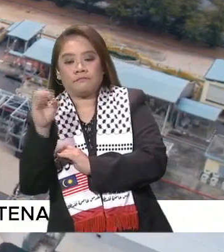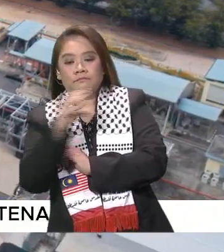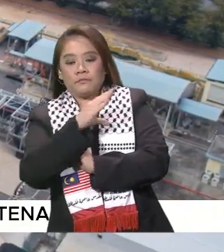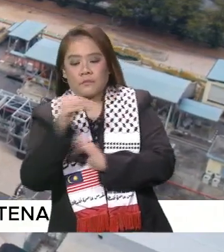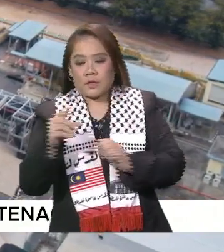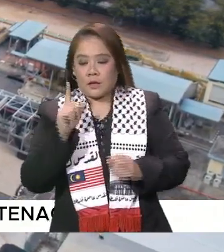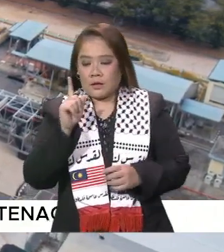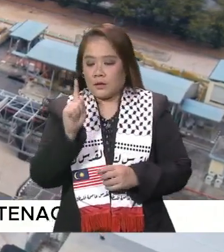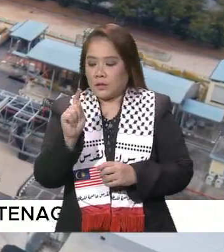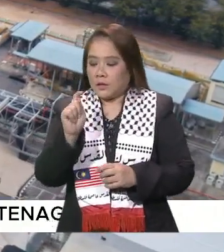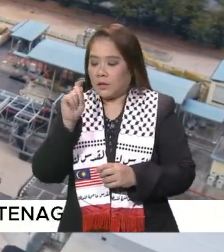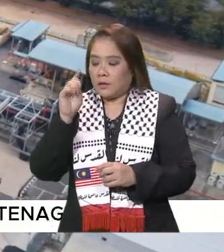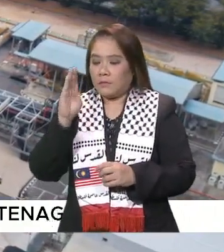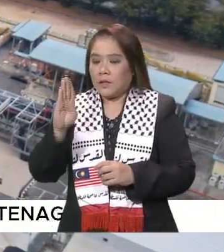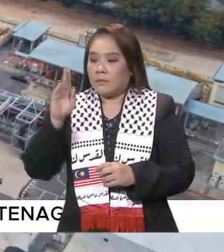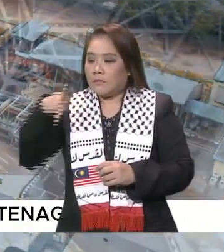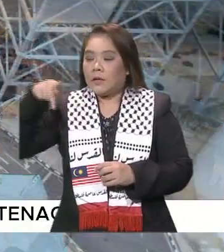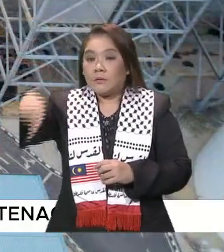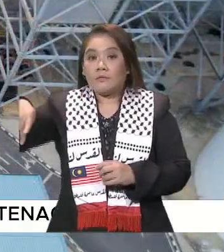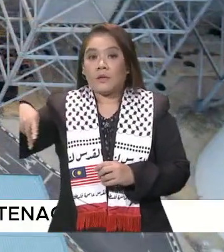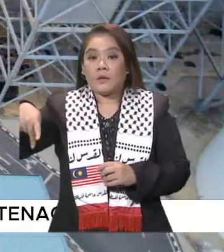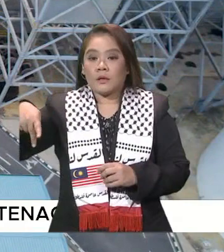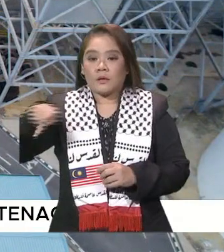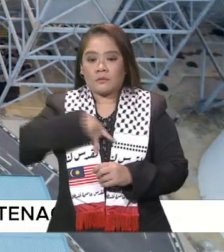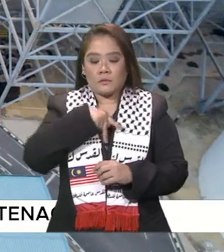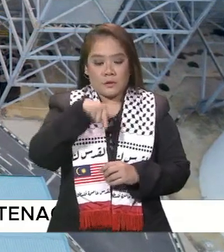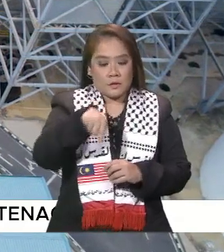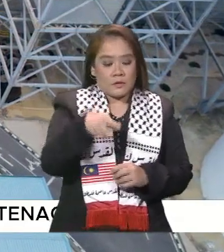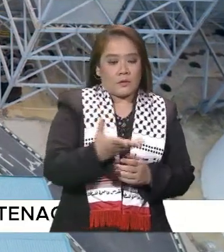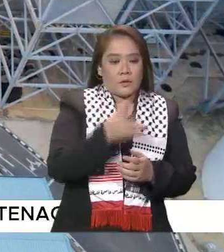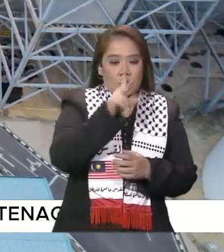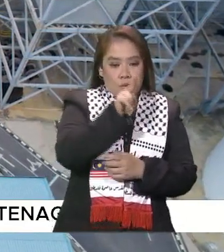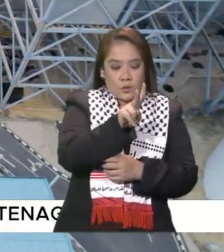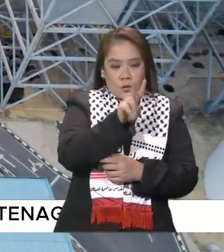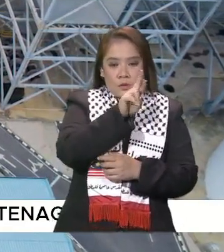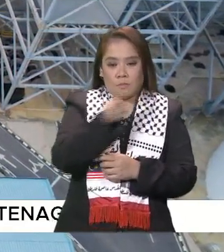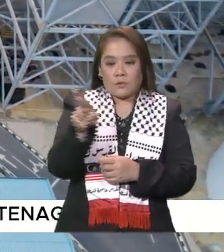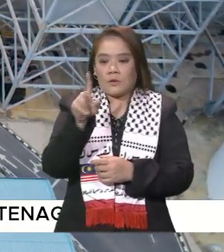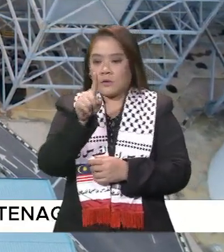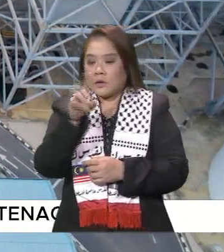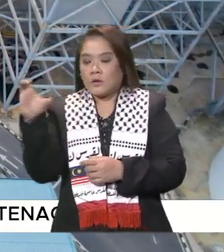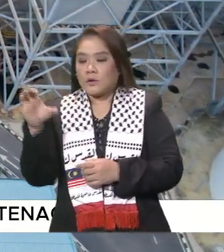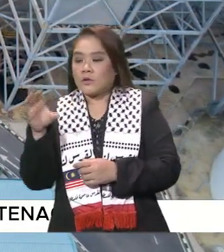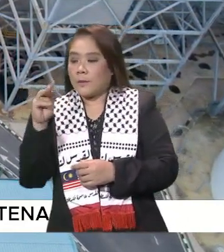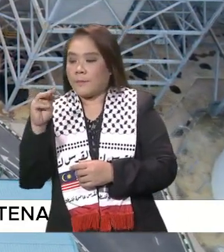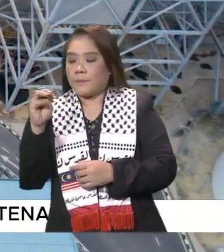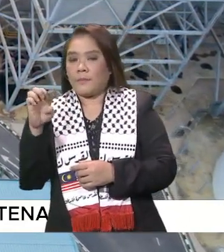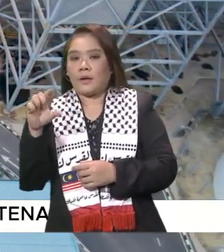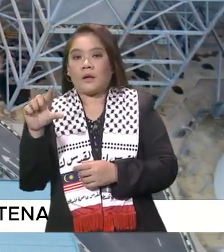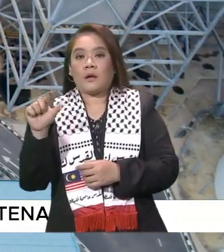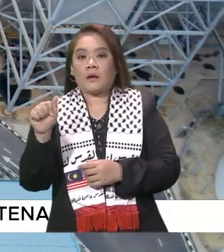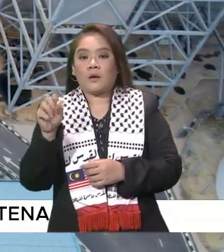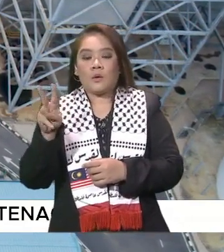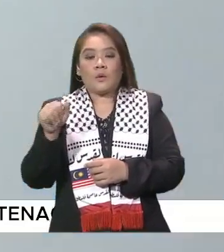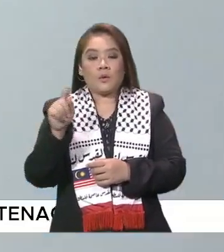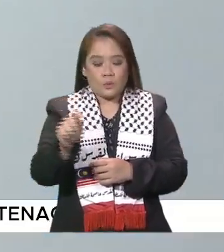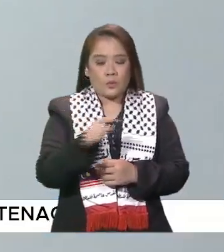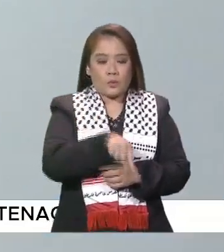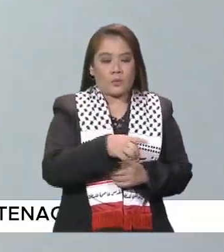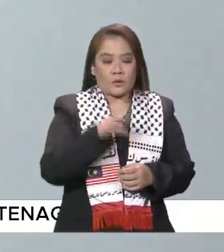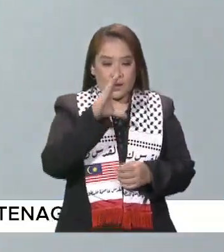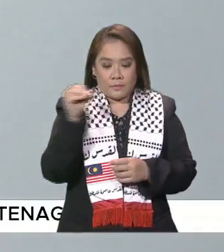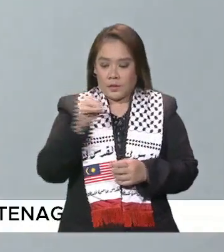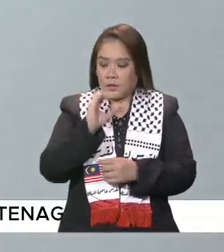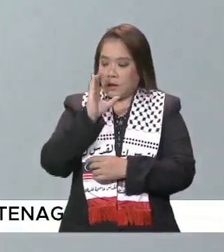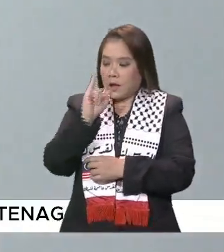Bin TBPP miliknya yang berkapasiti 2,100 megawatt merupakan satu-satunya syarikat IPP